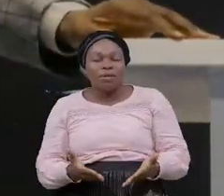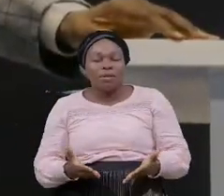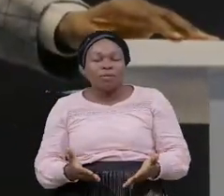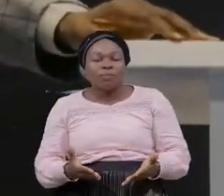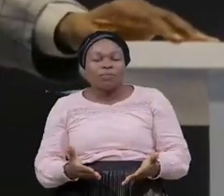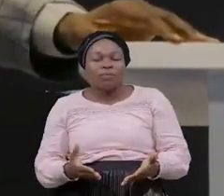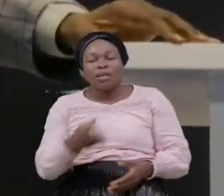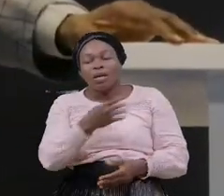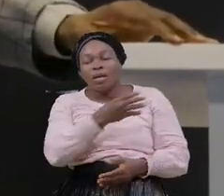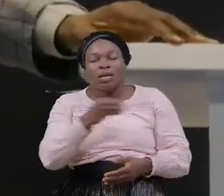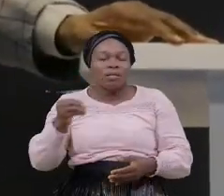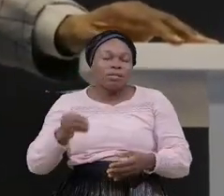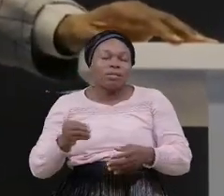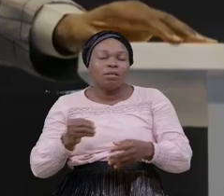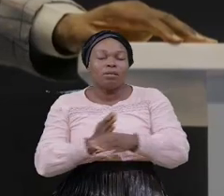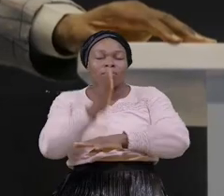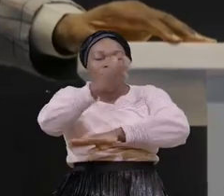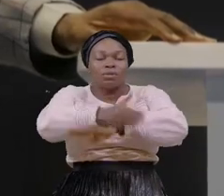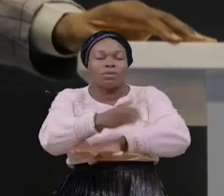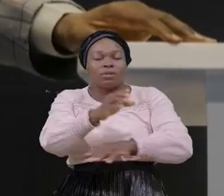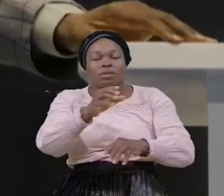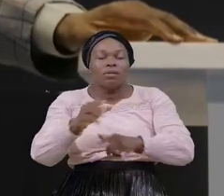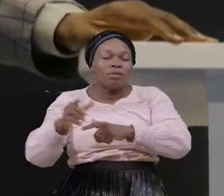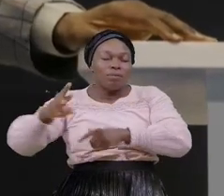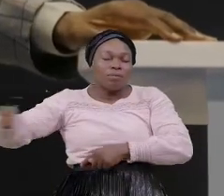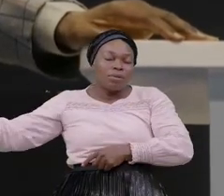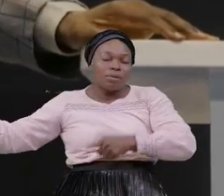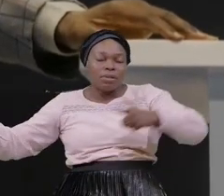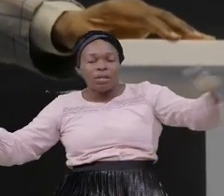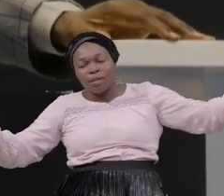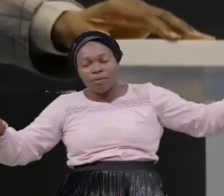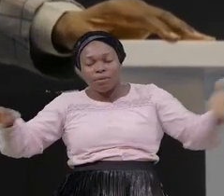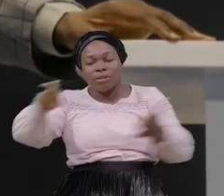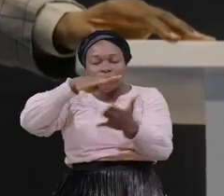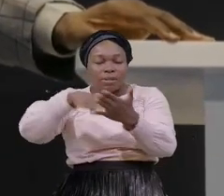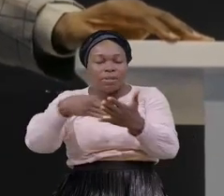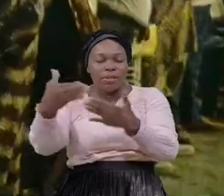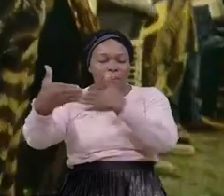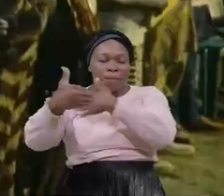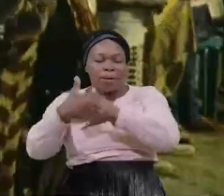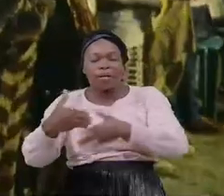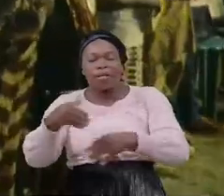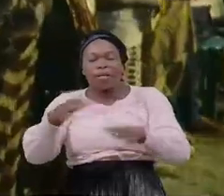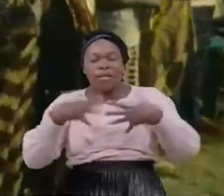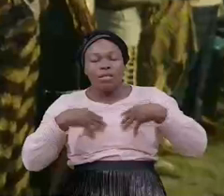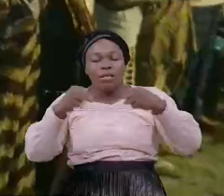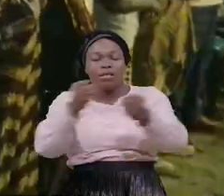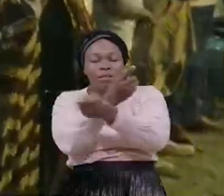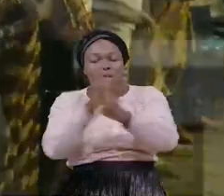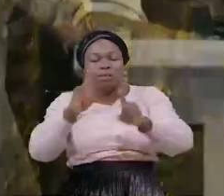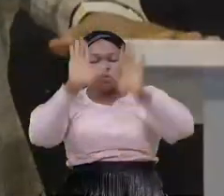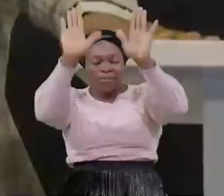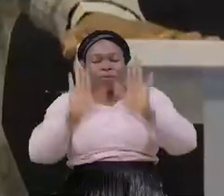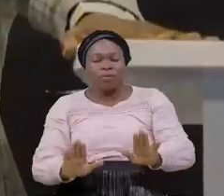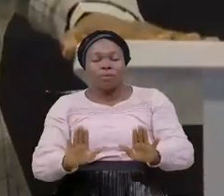Alpha, à gauche, à droite, au centre, derrière, partout, la délivrance et